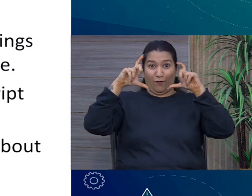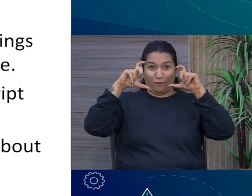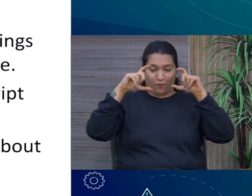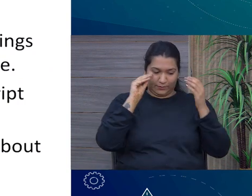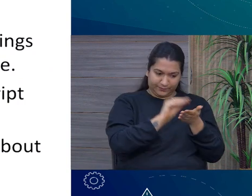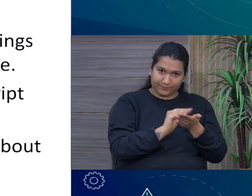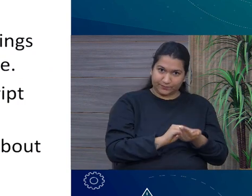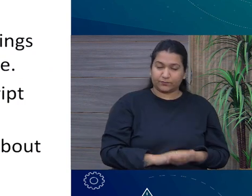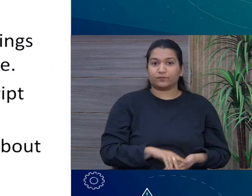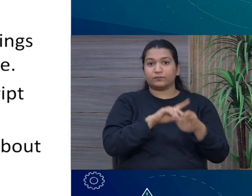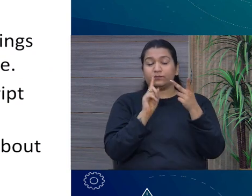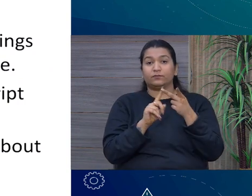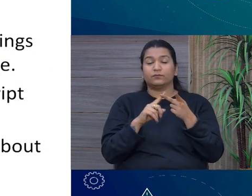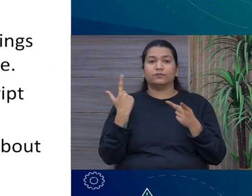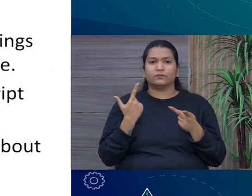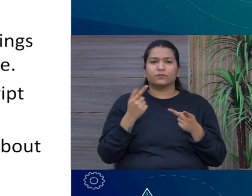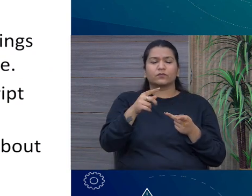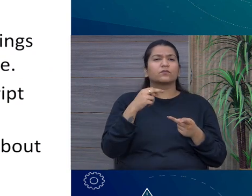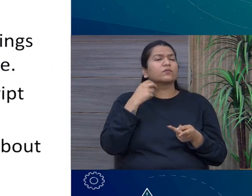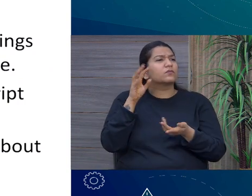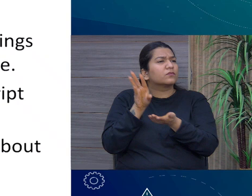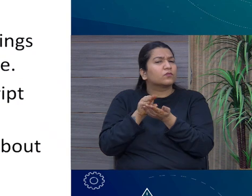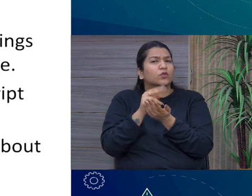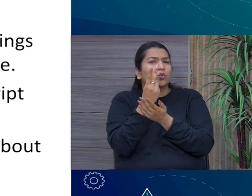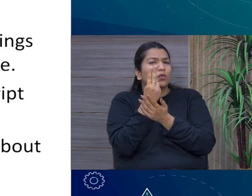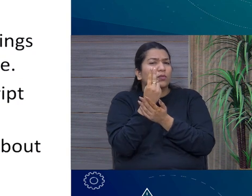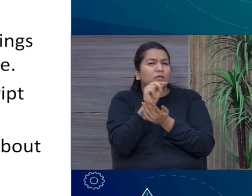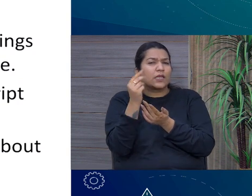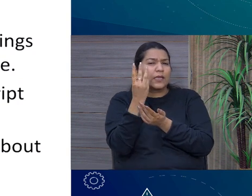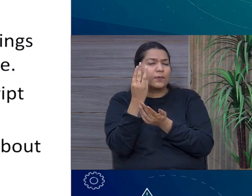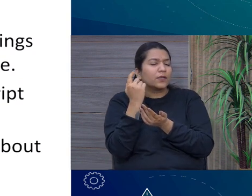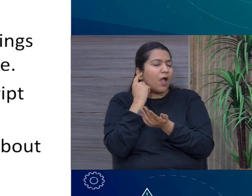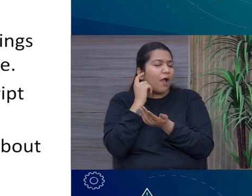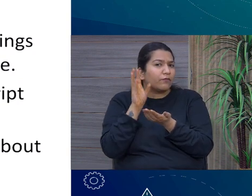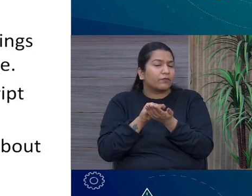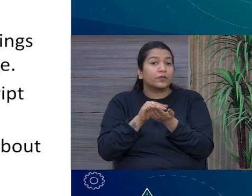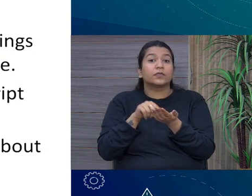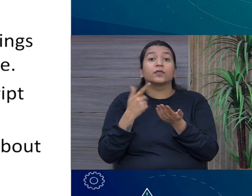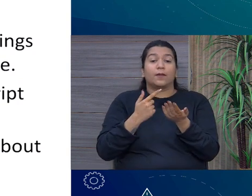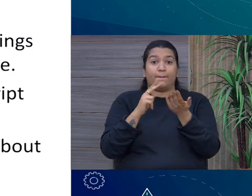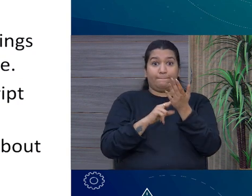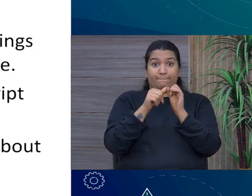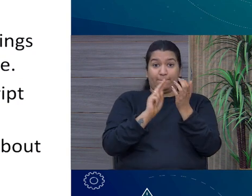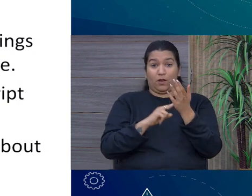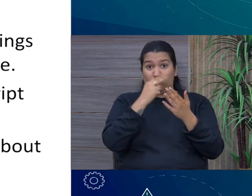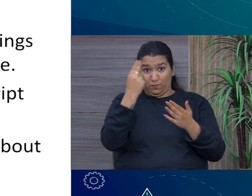है। नेक्स्ट है आपका, आपको रिकॉर्ड करना है 2 से 3 मिनट का एक ऑडियो जिसमें कि आप मैन्यूस्क्रिप्ट पेंटिंग्स और